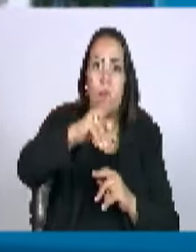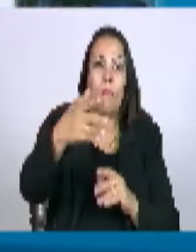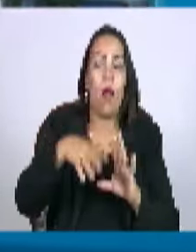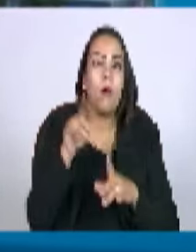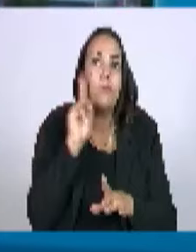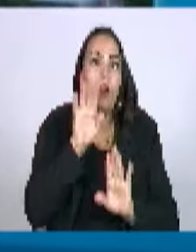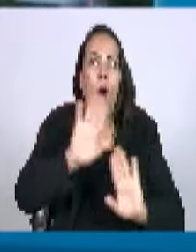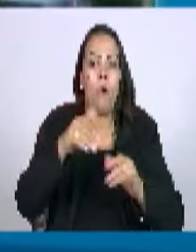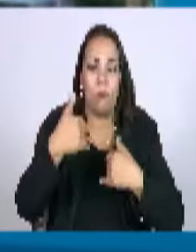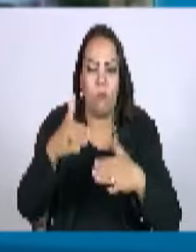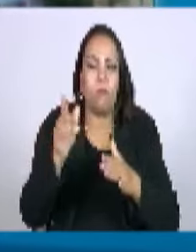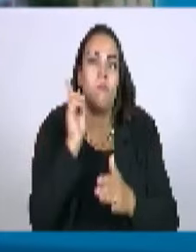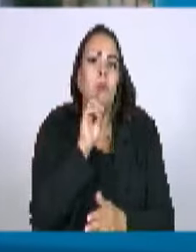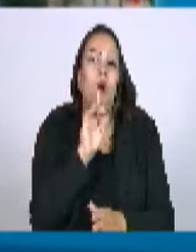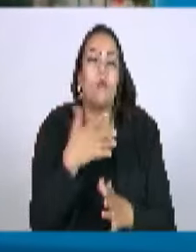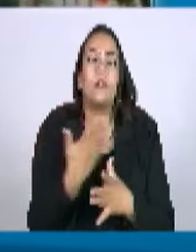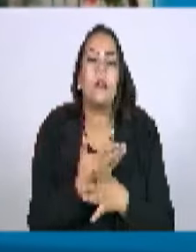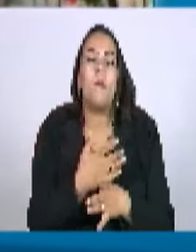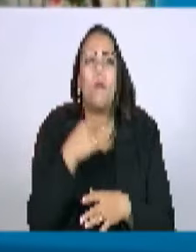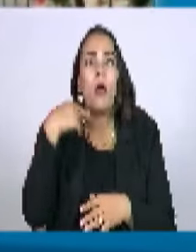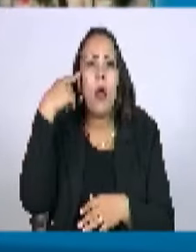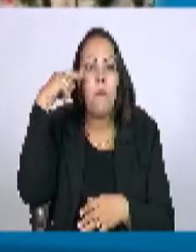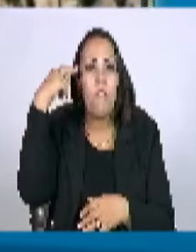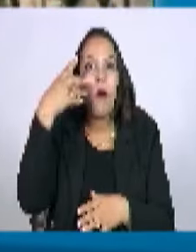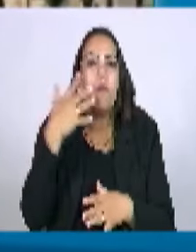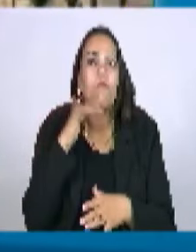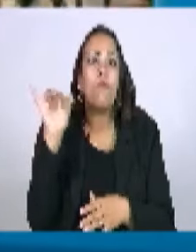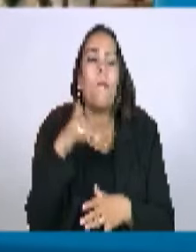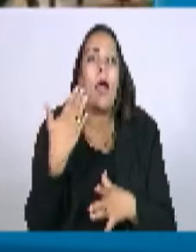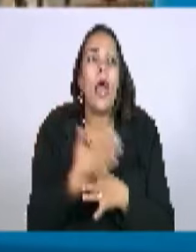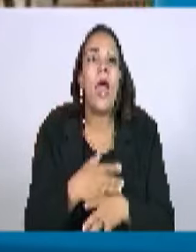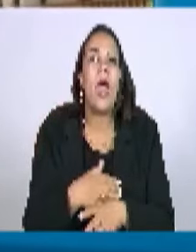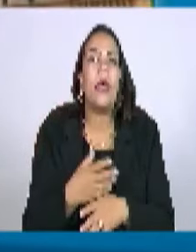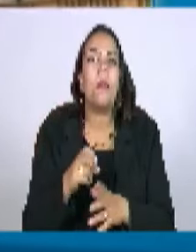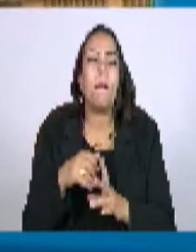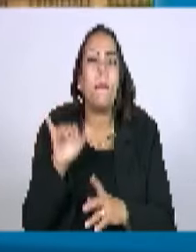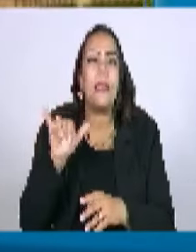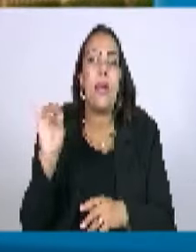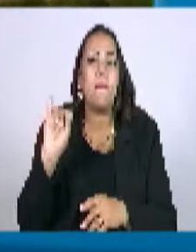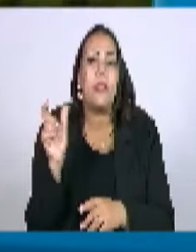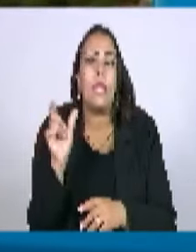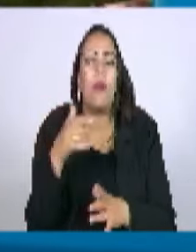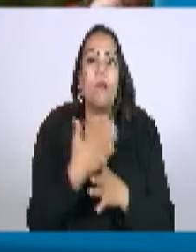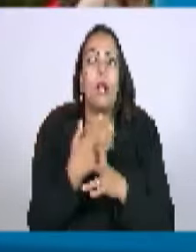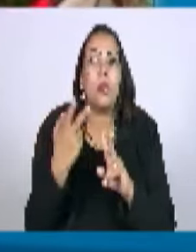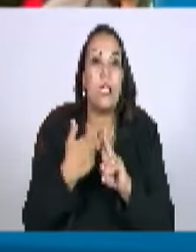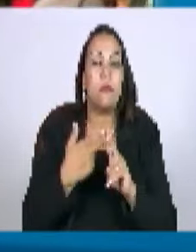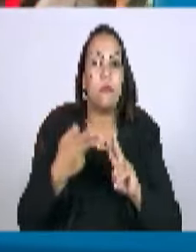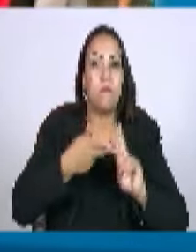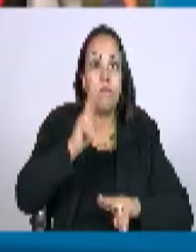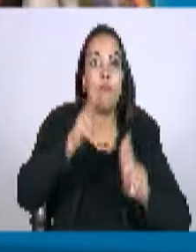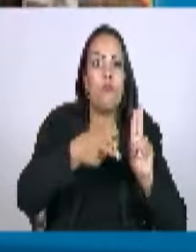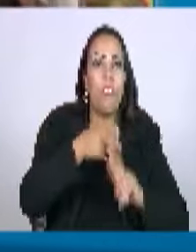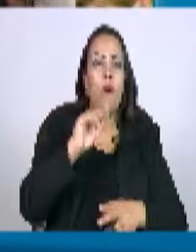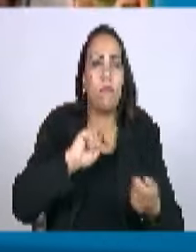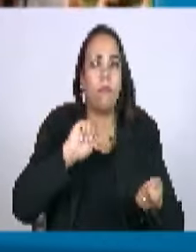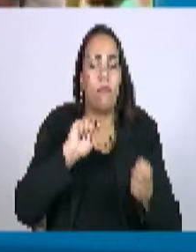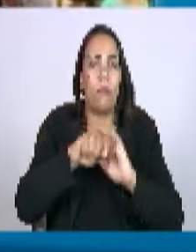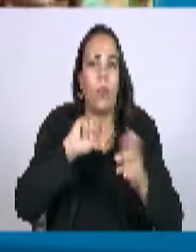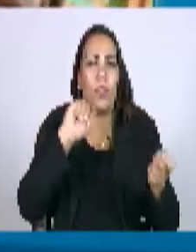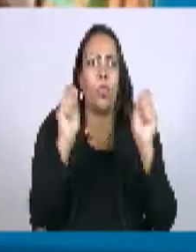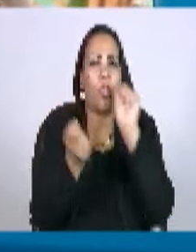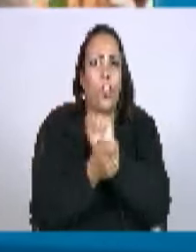طايقهم وفي اتجاهات شديده جدا يمينيه في اوروبا بيقول لك لا المهاجرين دول ضد ثقافه البلد